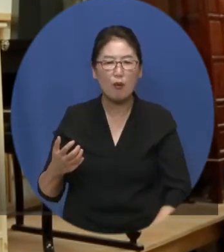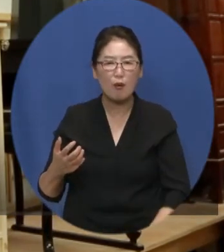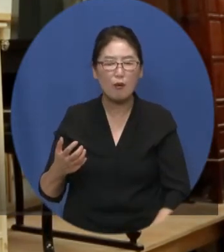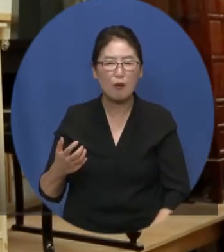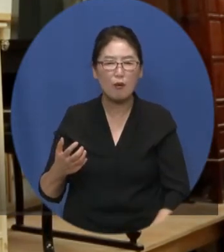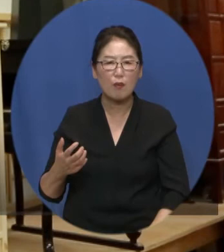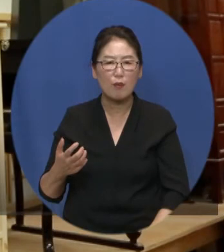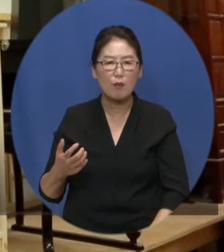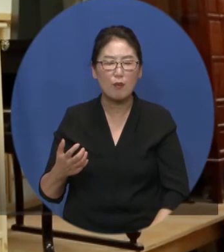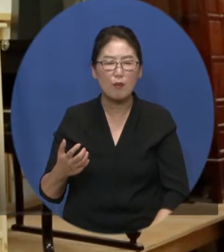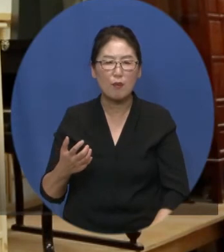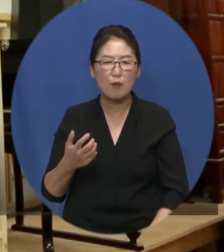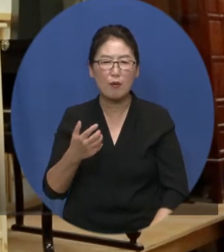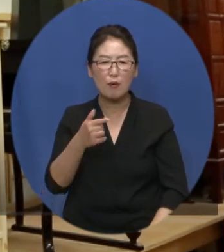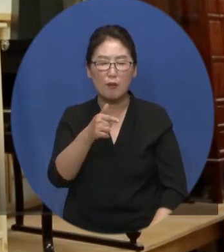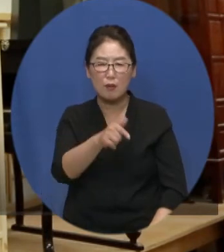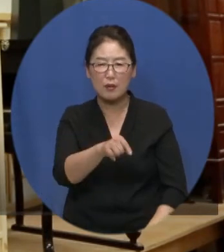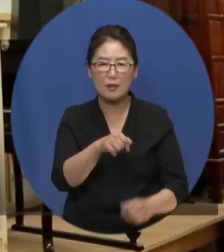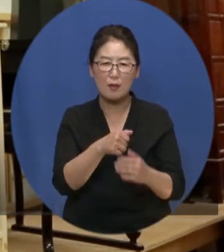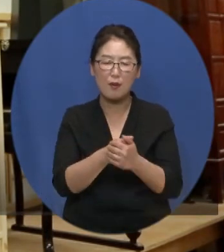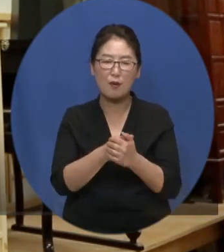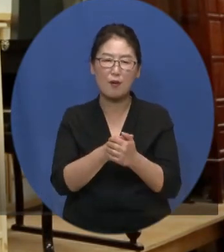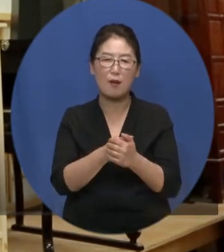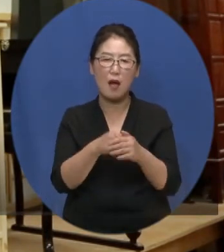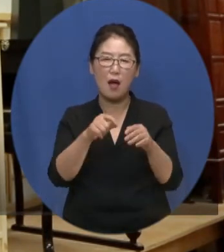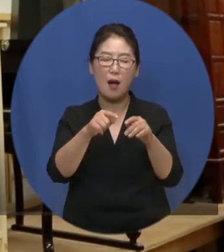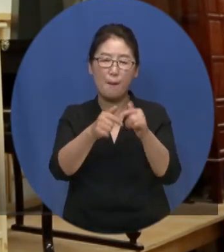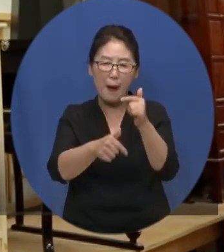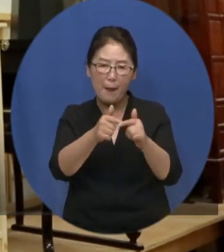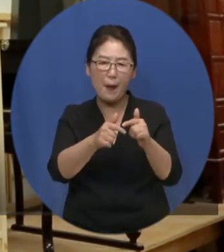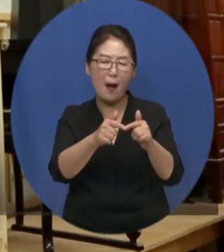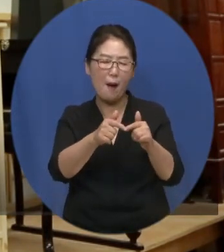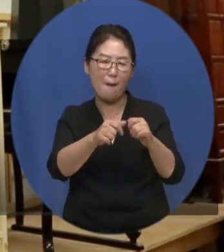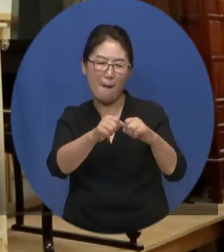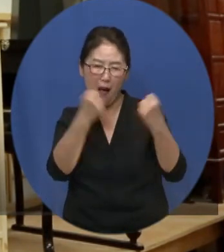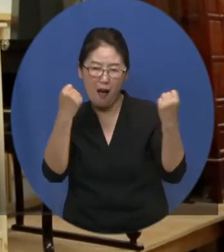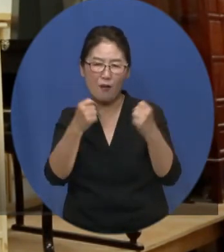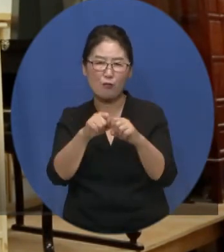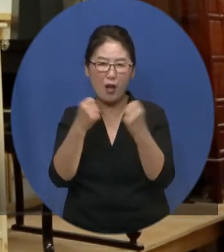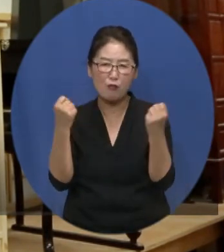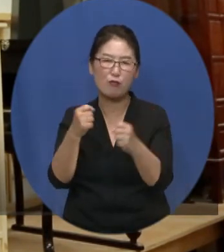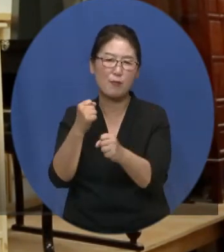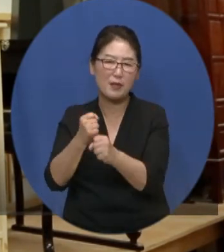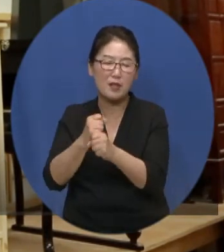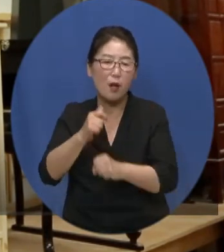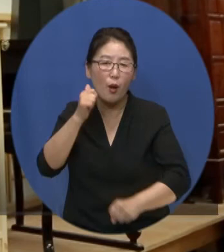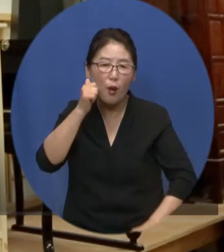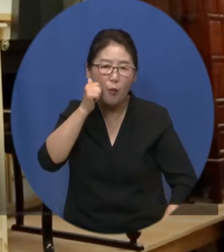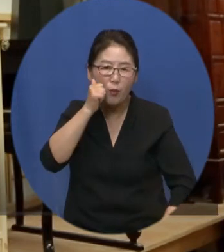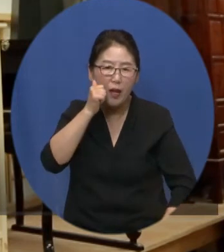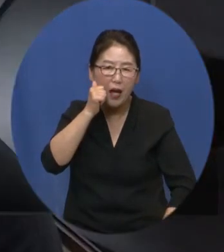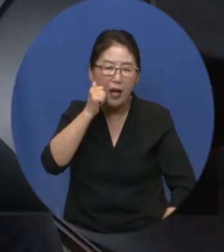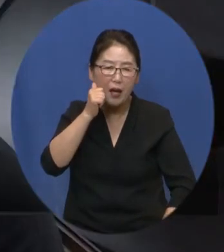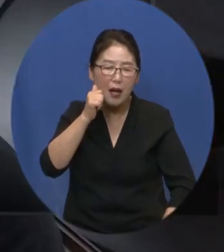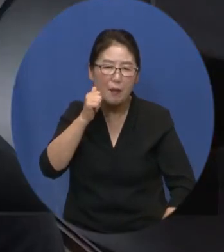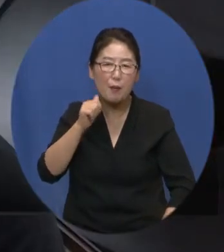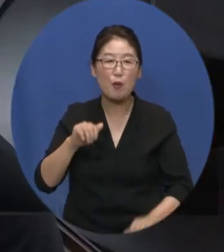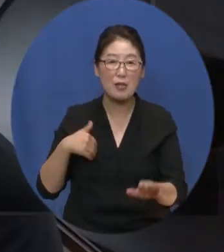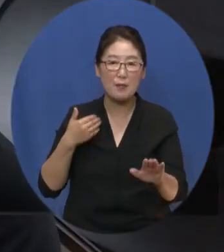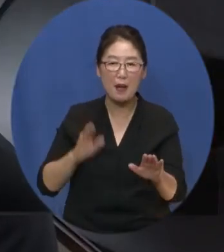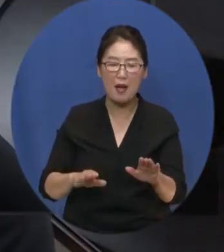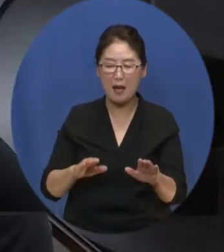몸만 질 정도가 되지 않는 한은 아마 죽을때까지 으 나무 마치 다가 갈 거에요